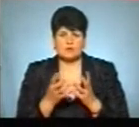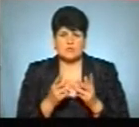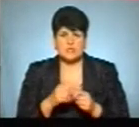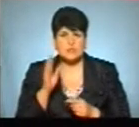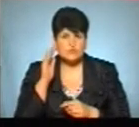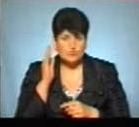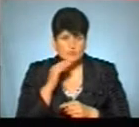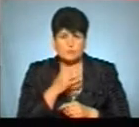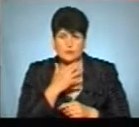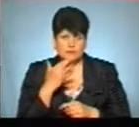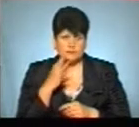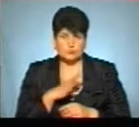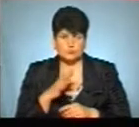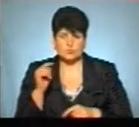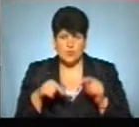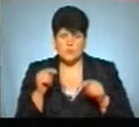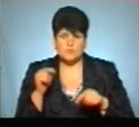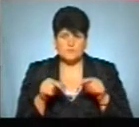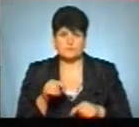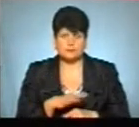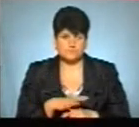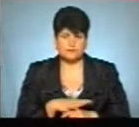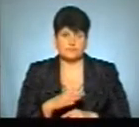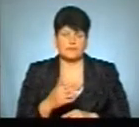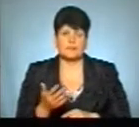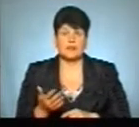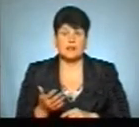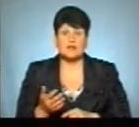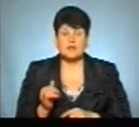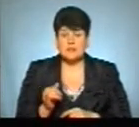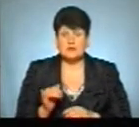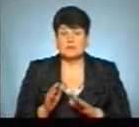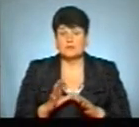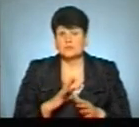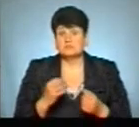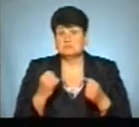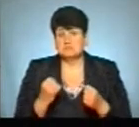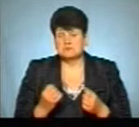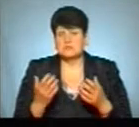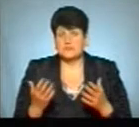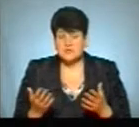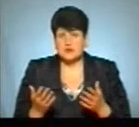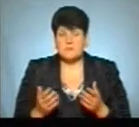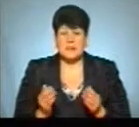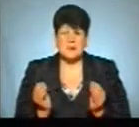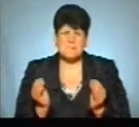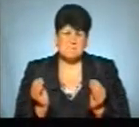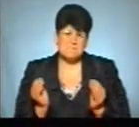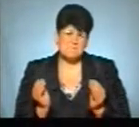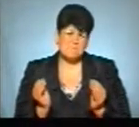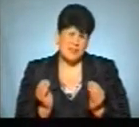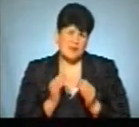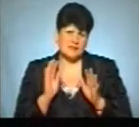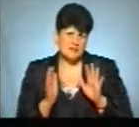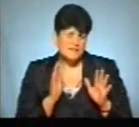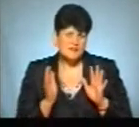рахунок опадів, які останнім часом спостерігалися. От стало важким, ну і відповідно маленький подих вітру, і це